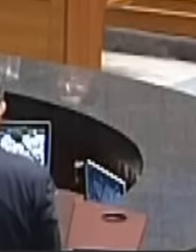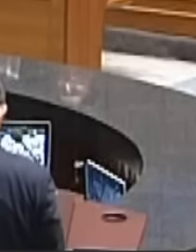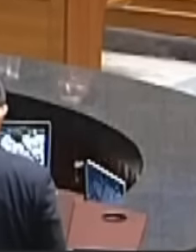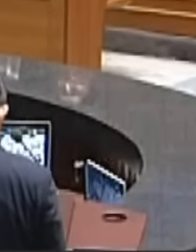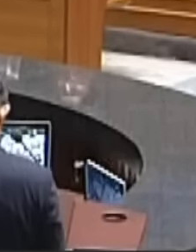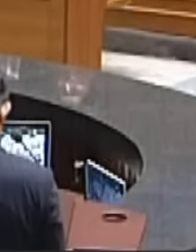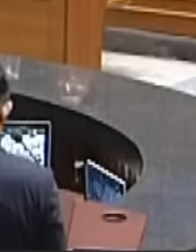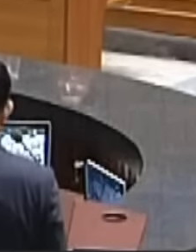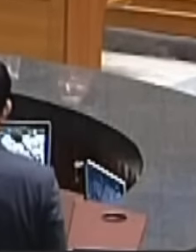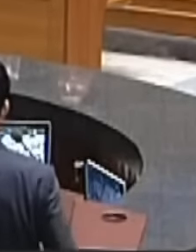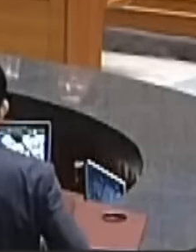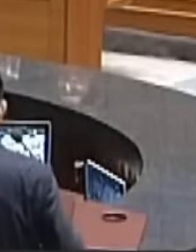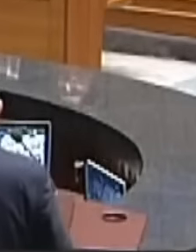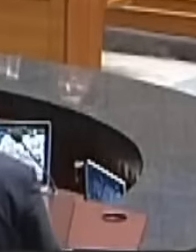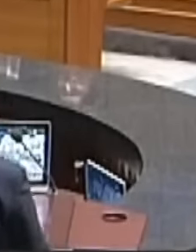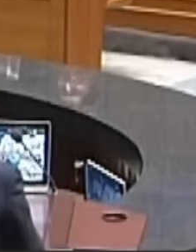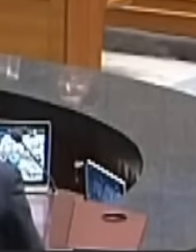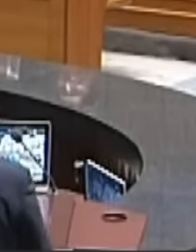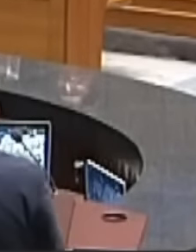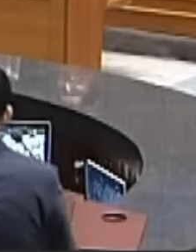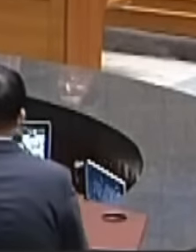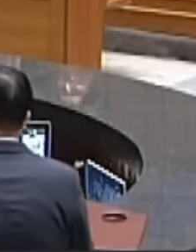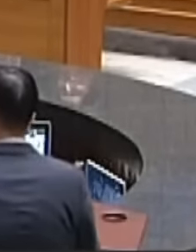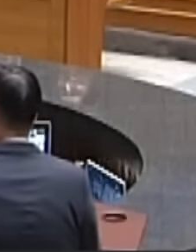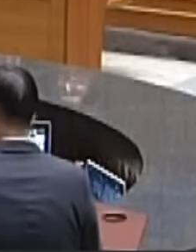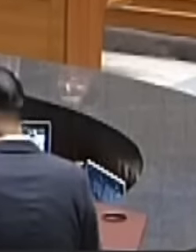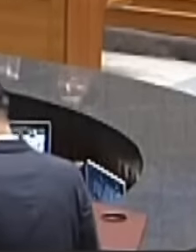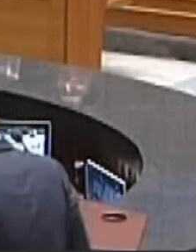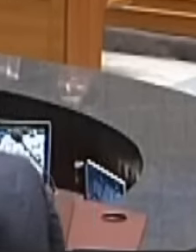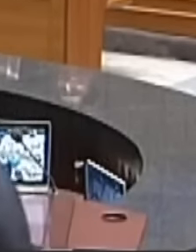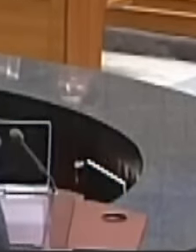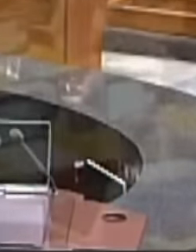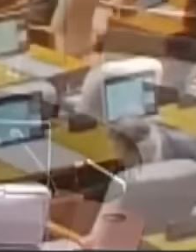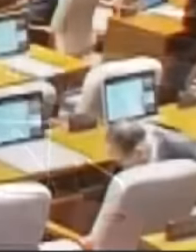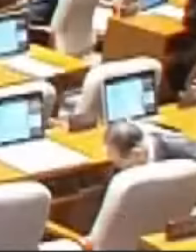정회를 선포합니다 했는데도지